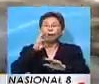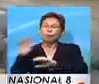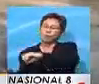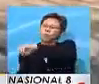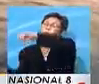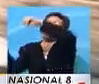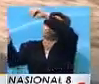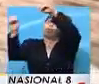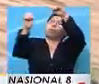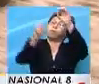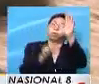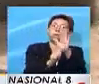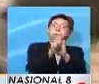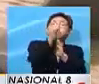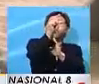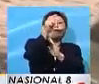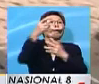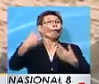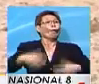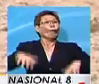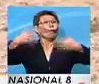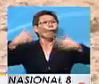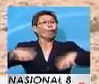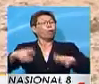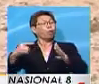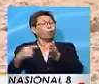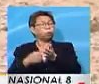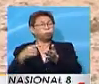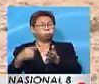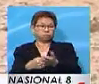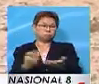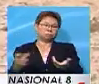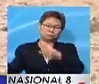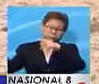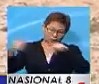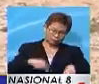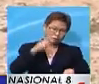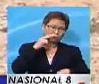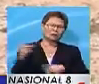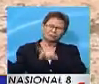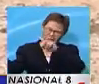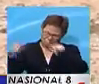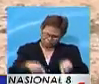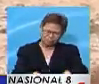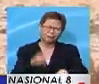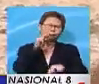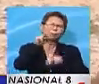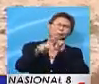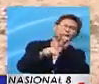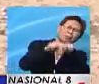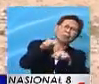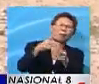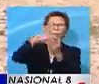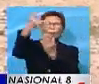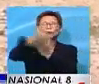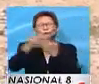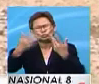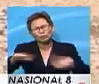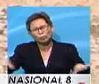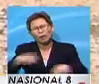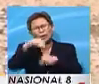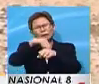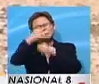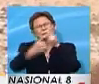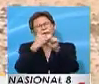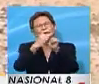ombak mencecah paras luar biasa datang buat perantauan tengok apa yang berlaku pada projek yang telah dibuat pada tahun